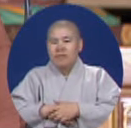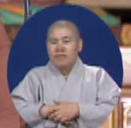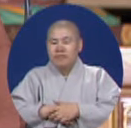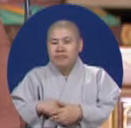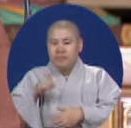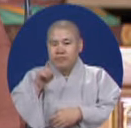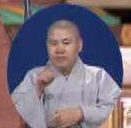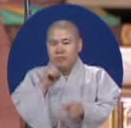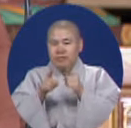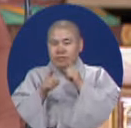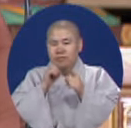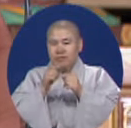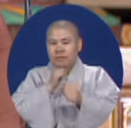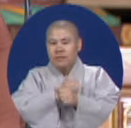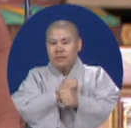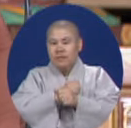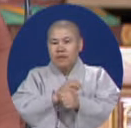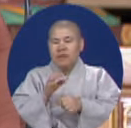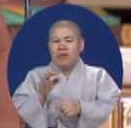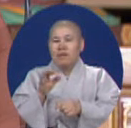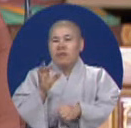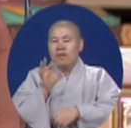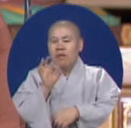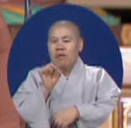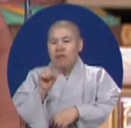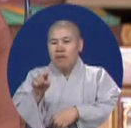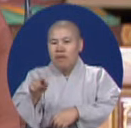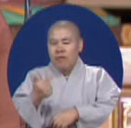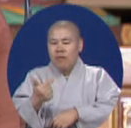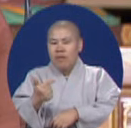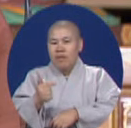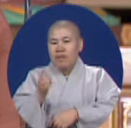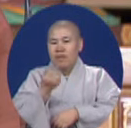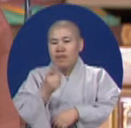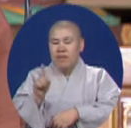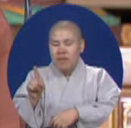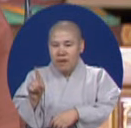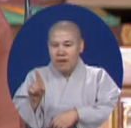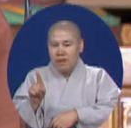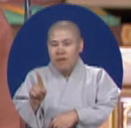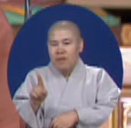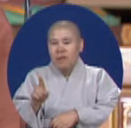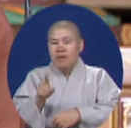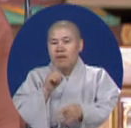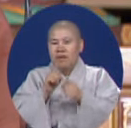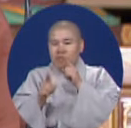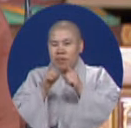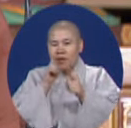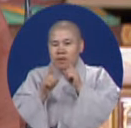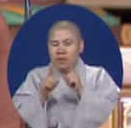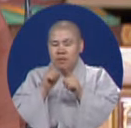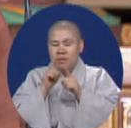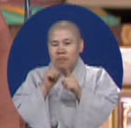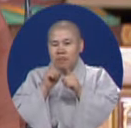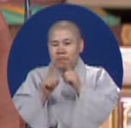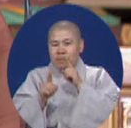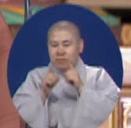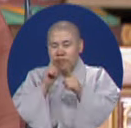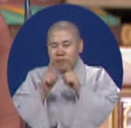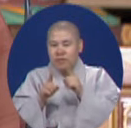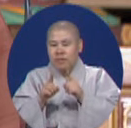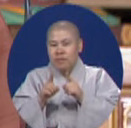한 말씀 딱 하는 게 언하거든요. 말씀 문자 아래 아자는 그 아래라는 건 별 의미가 없고 말씀